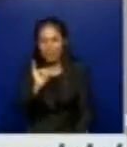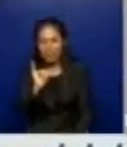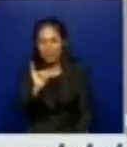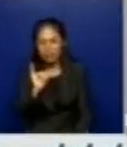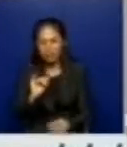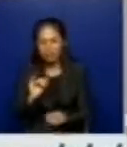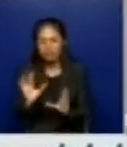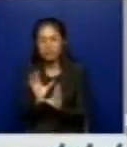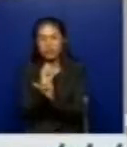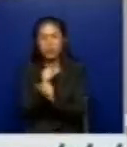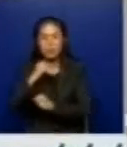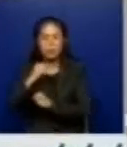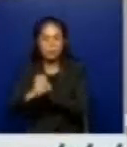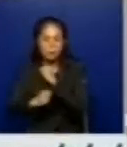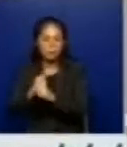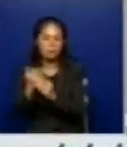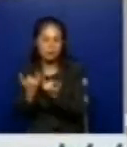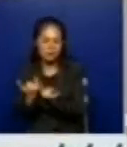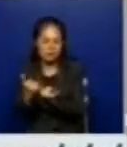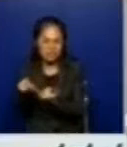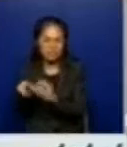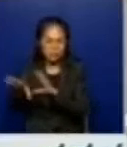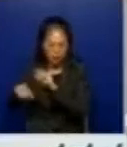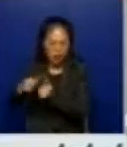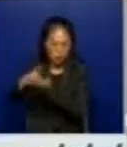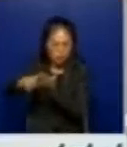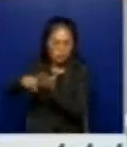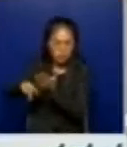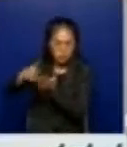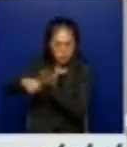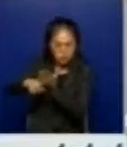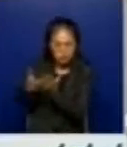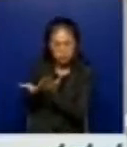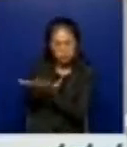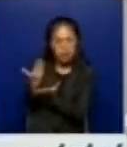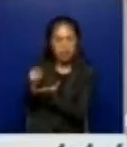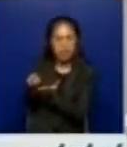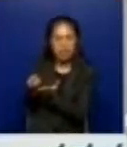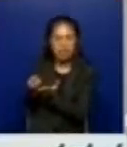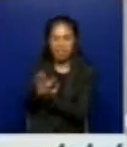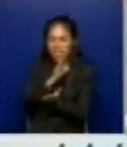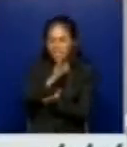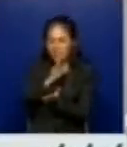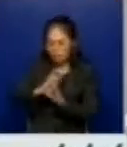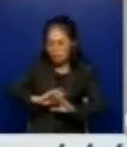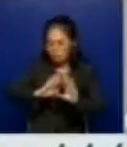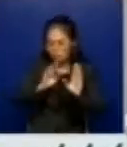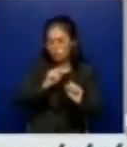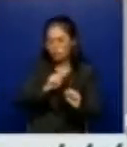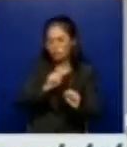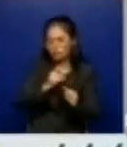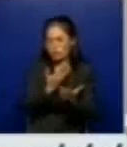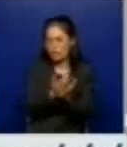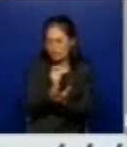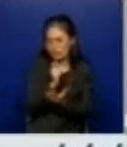ปีนี้รัฐบาลต้องตัดสินใจรีดภาษีจากพี่น้องประชาชนอย่างมากมายถ้ารัฐบาลไม่ตัดรายจ่